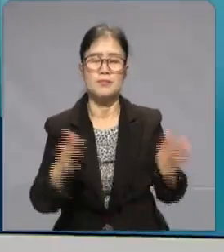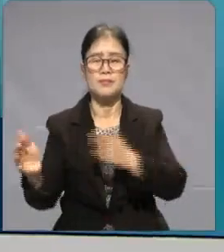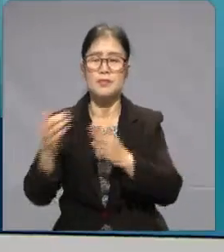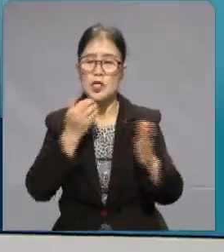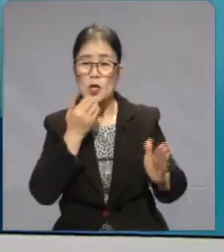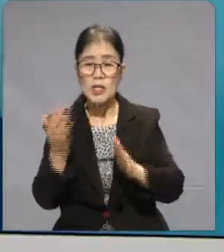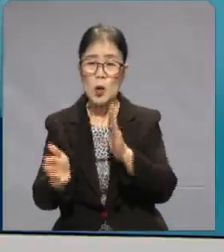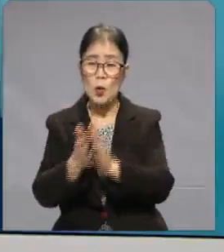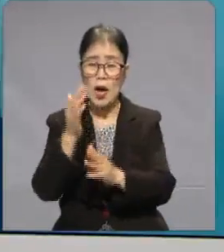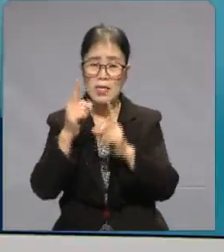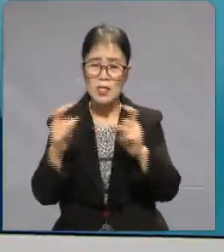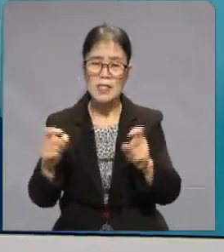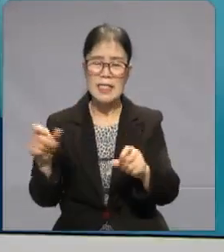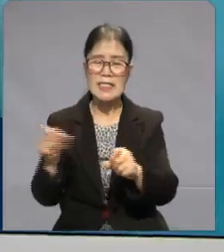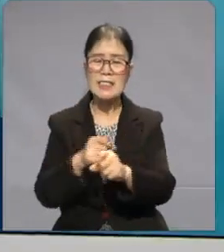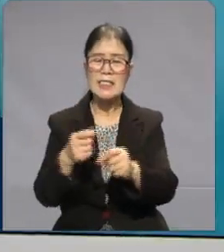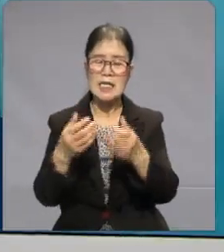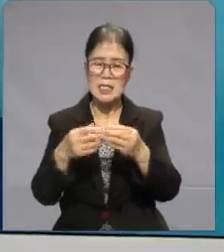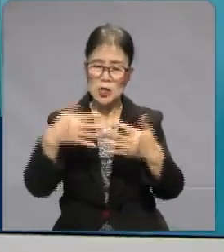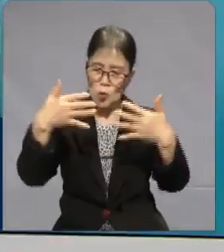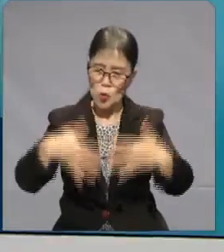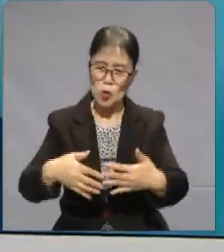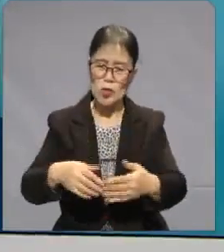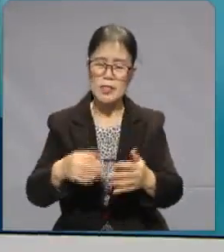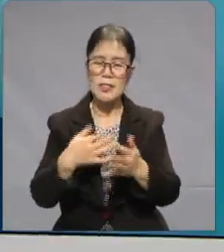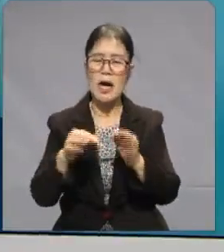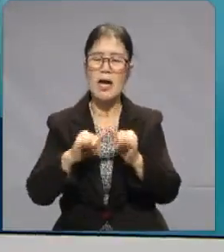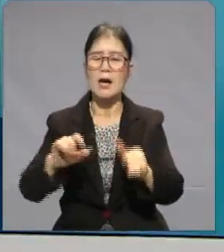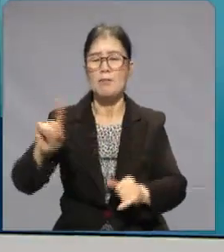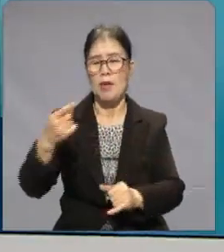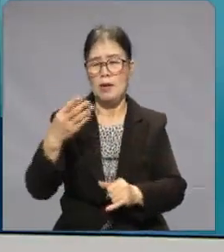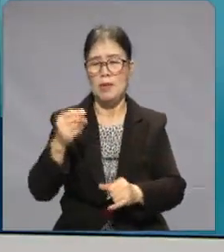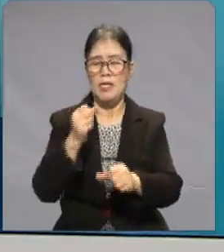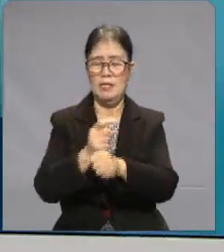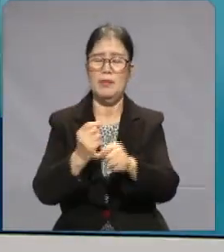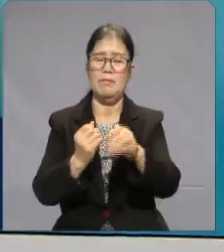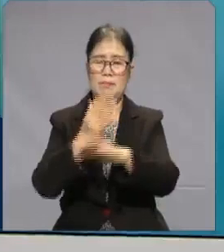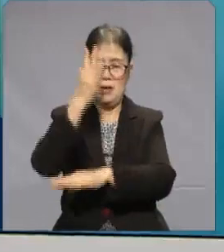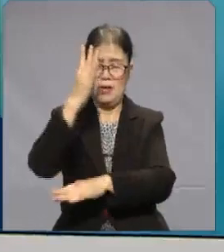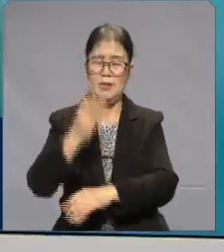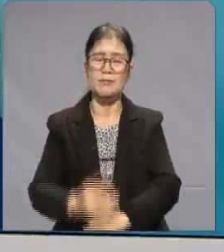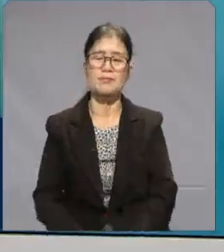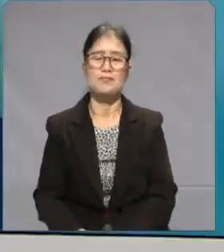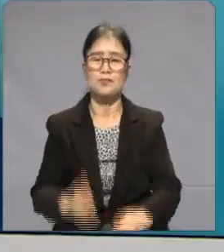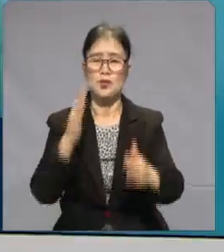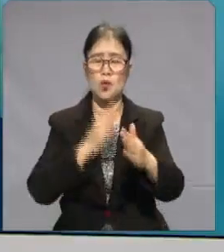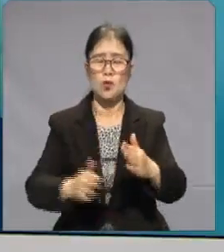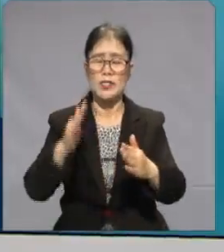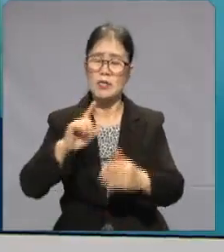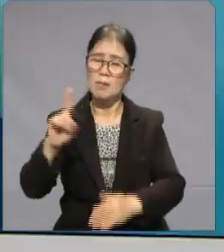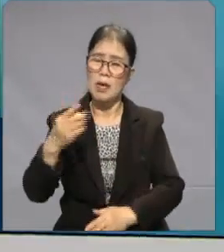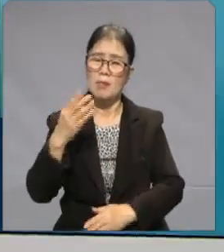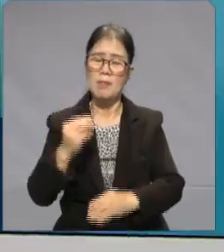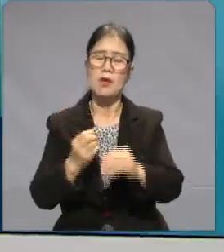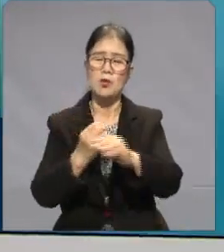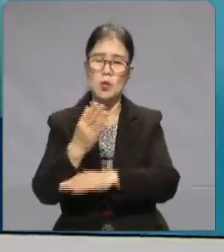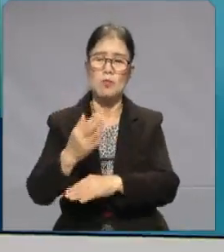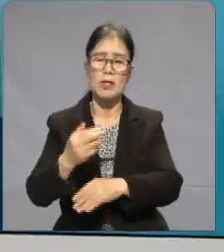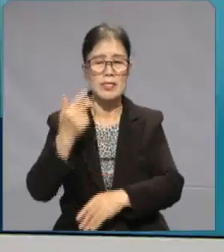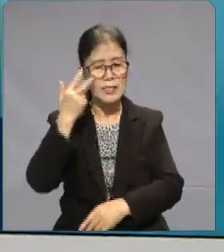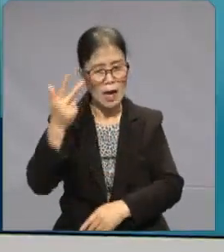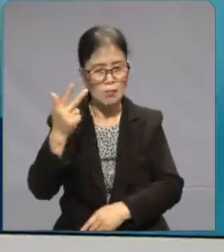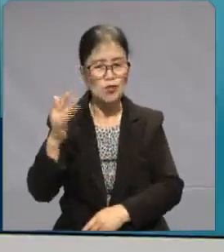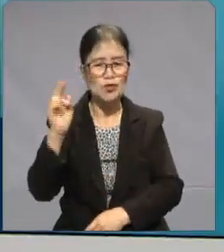경기도 화성시가 특례시 요건인 인구 100만을 이미 넘어섰다는 분석이 나옵니다. 공식적인 100만 명 돌파는 다음